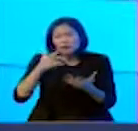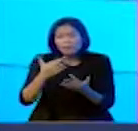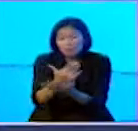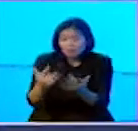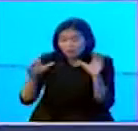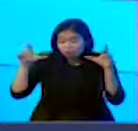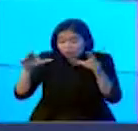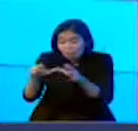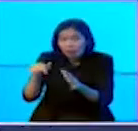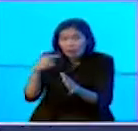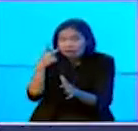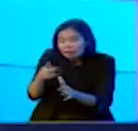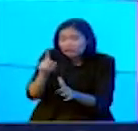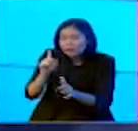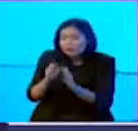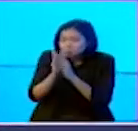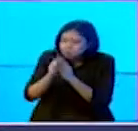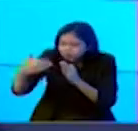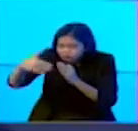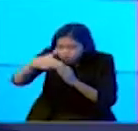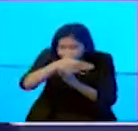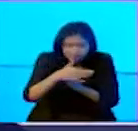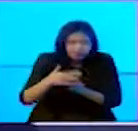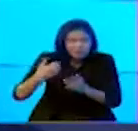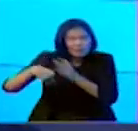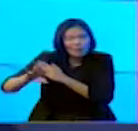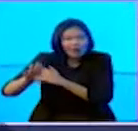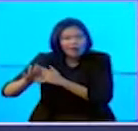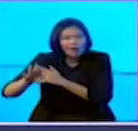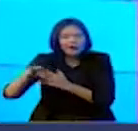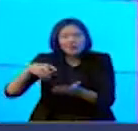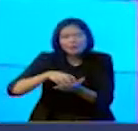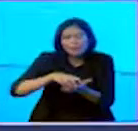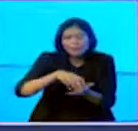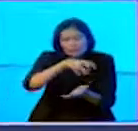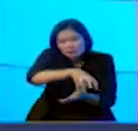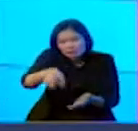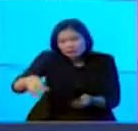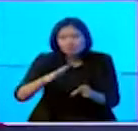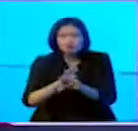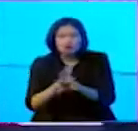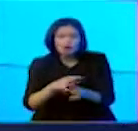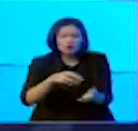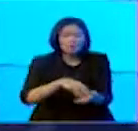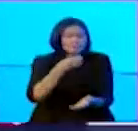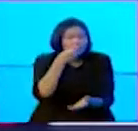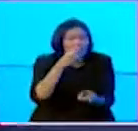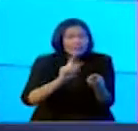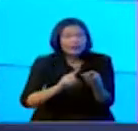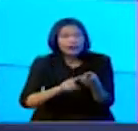berkumpul ataupun berkumpul di tempat-tempat tertentu seperti misalnya tempat makan